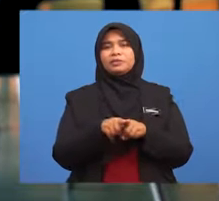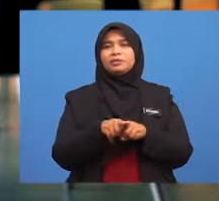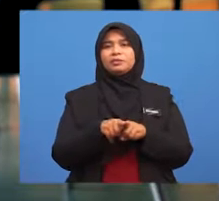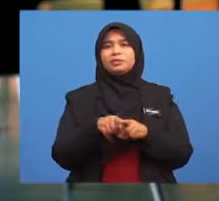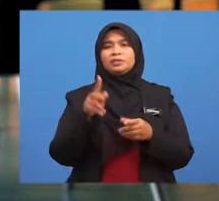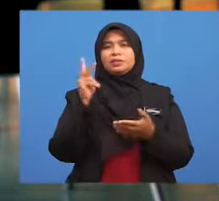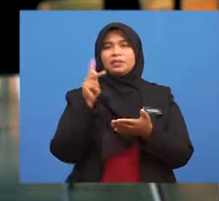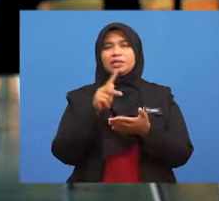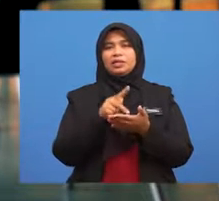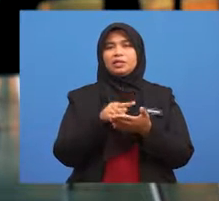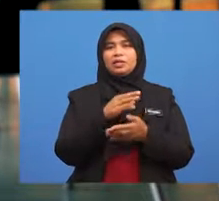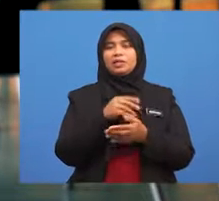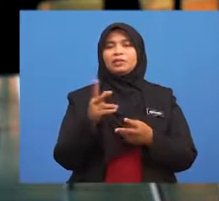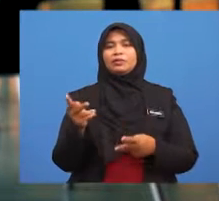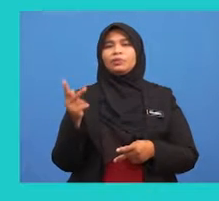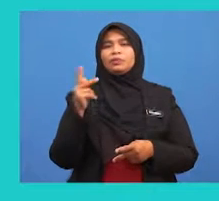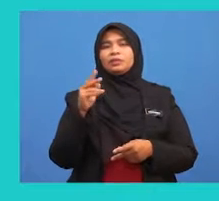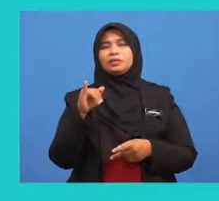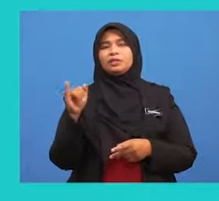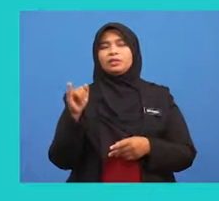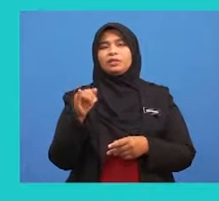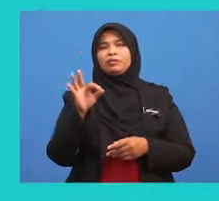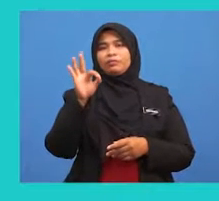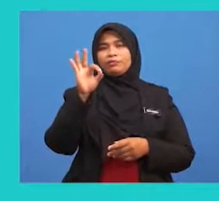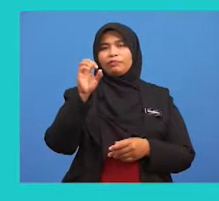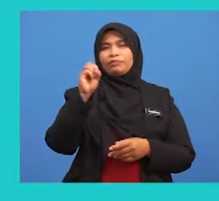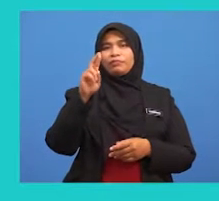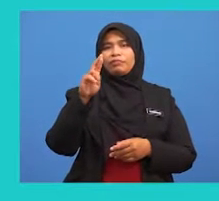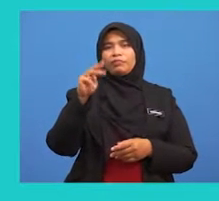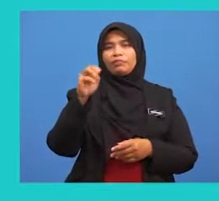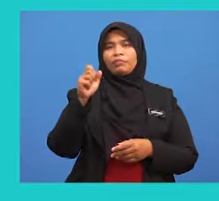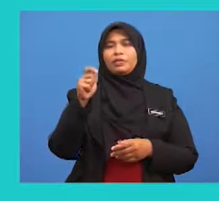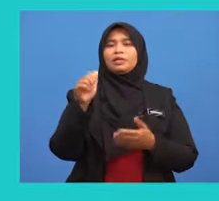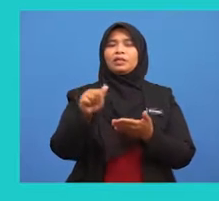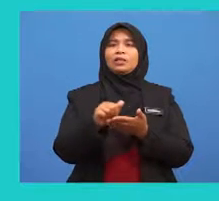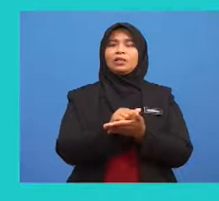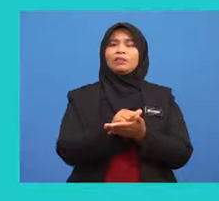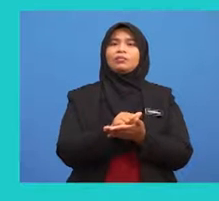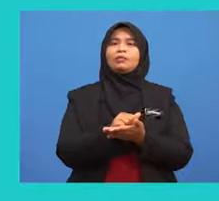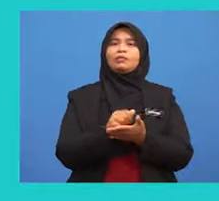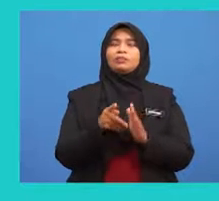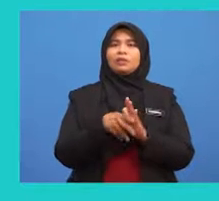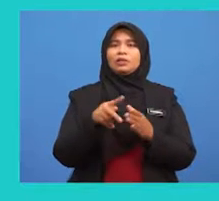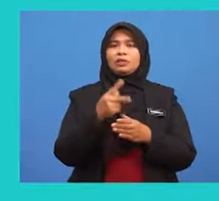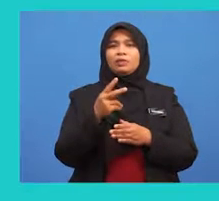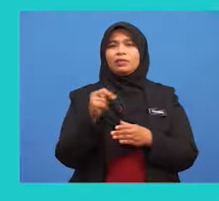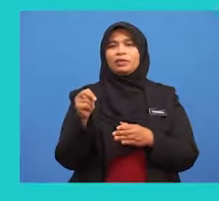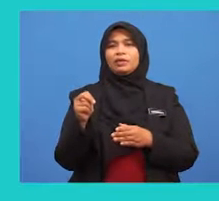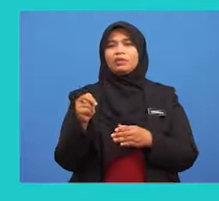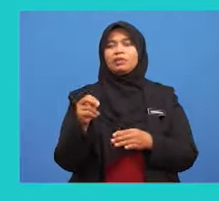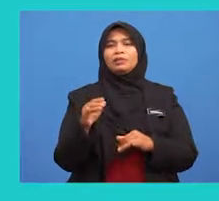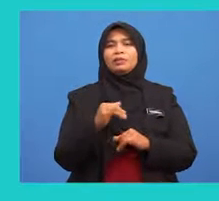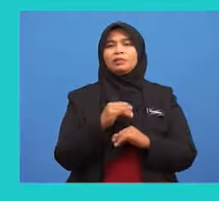mengenali dan menguasai format akaun pengeluaran tanpa mengambil kira